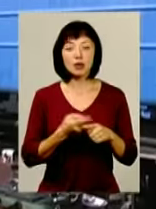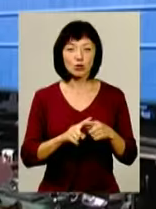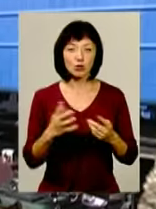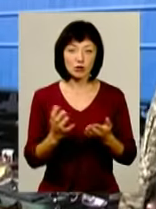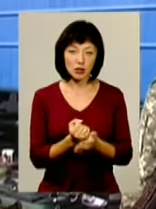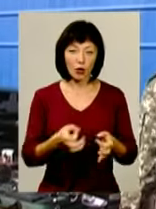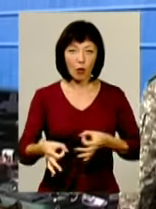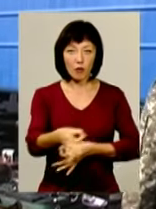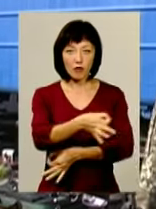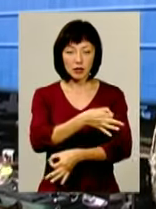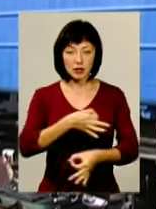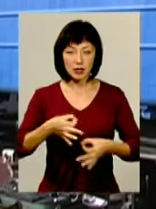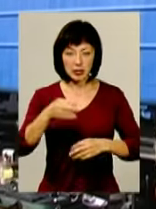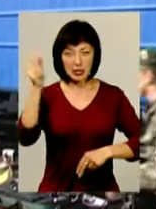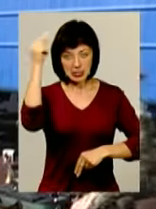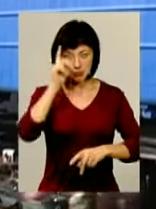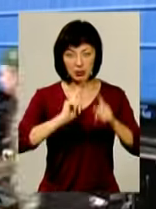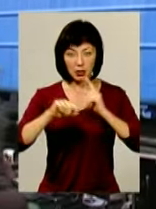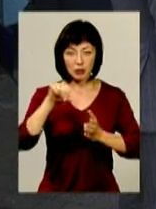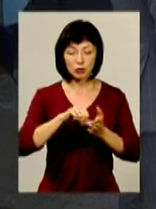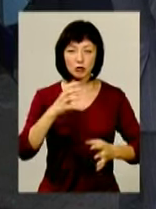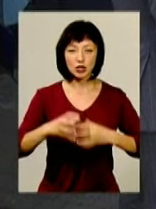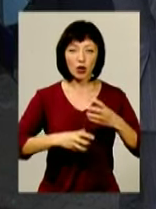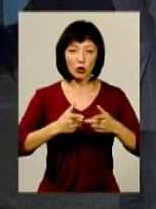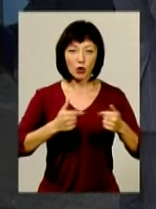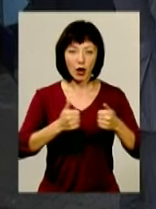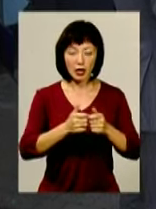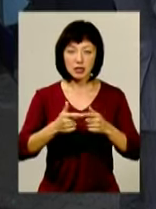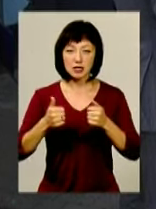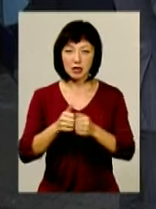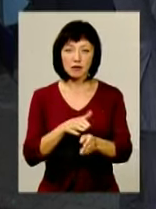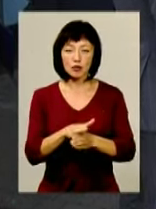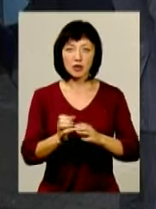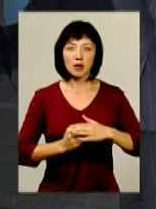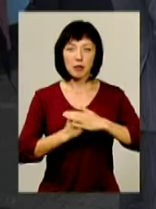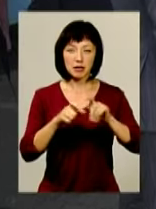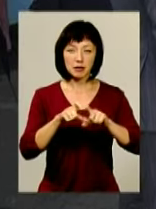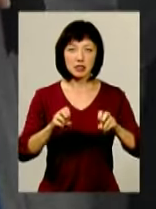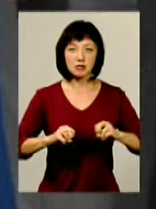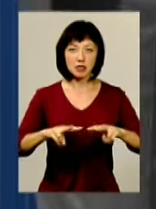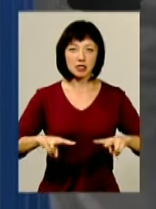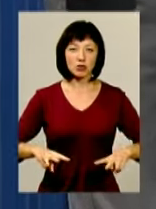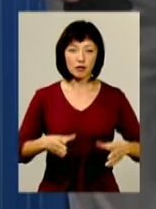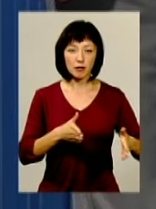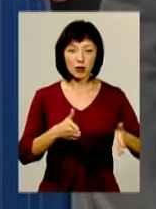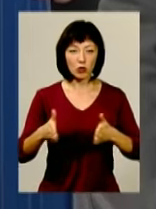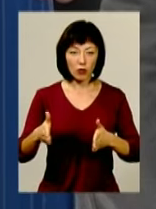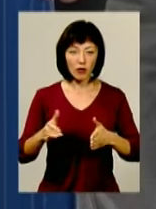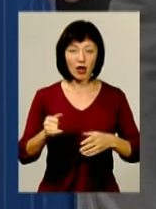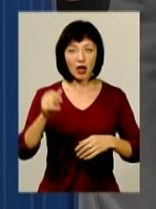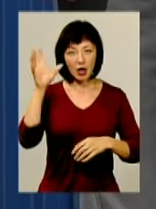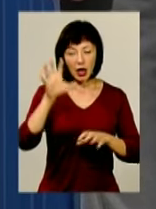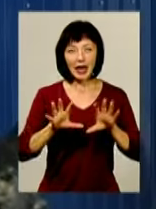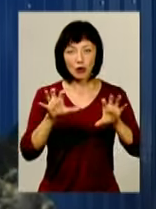досягти, обговорювали на міжвідомчому семінарі за участі міжнародних організацій, що відбувся на базі Департаменту спеціалізованої підготовки та